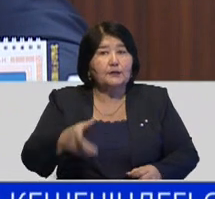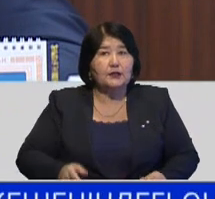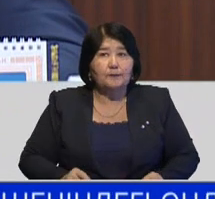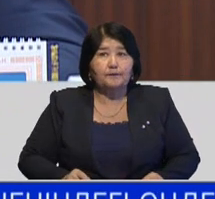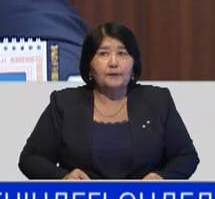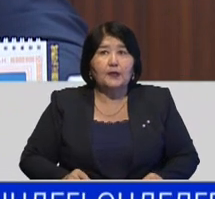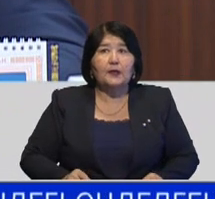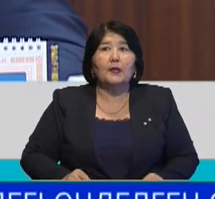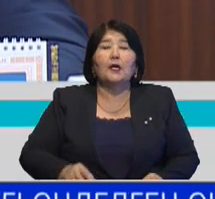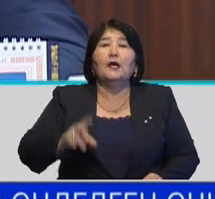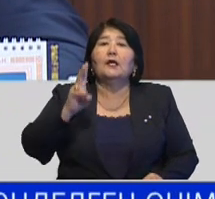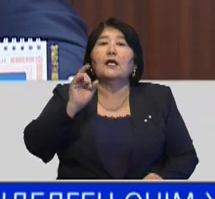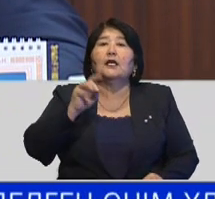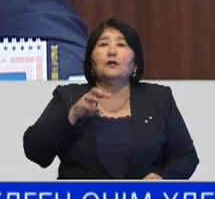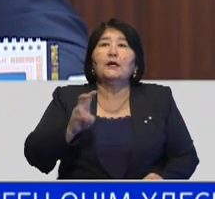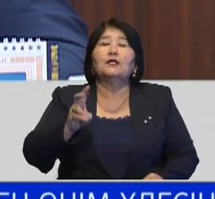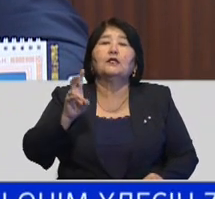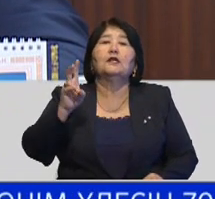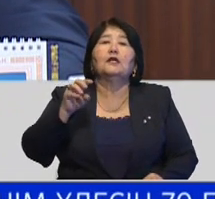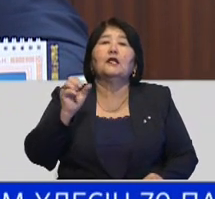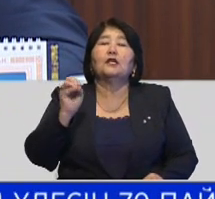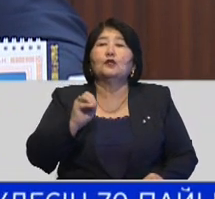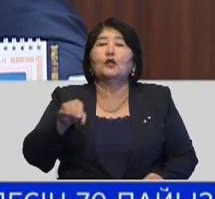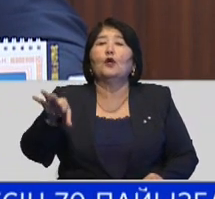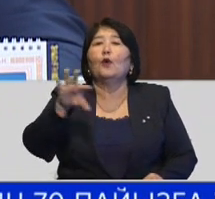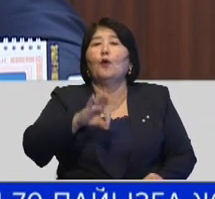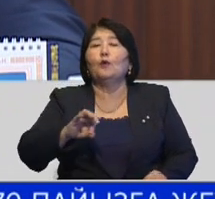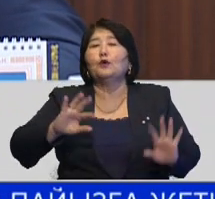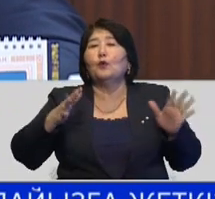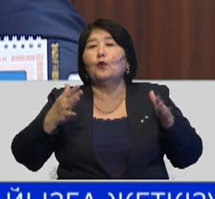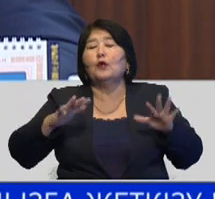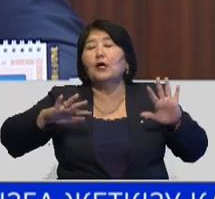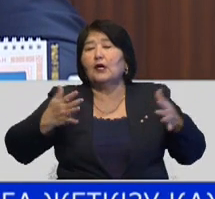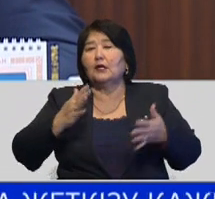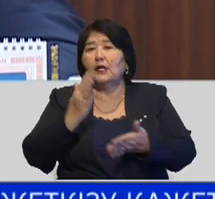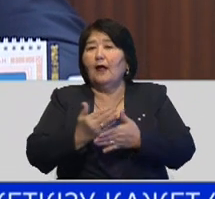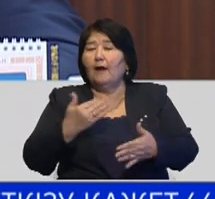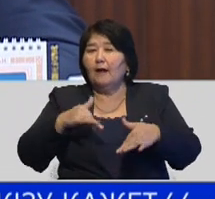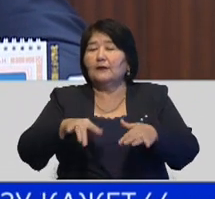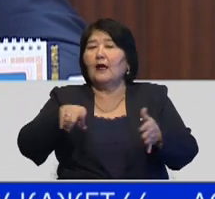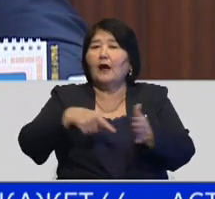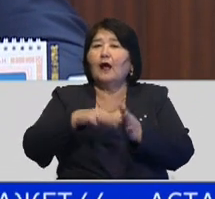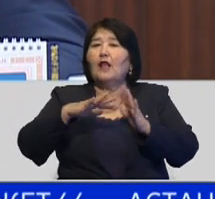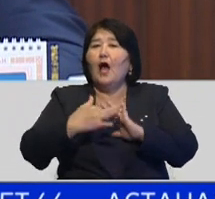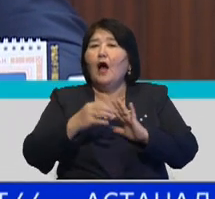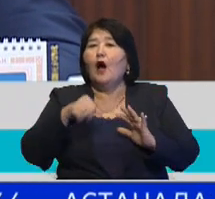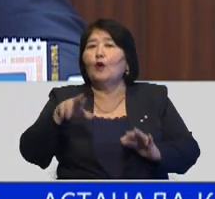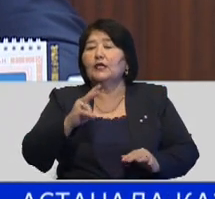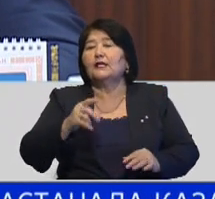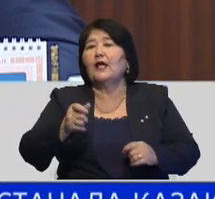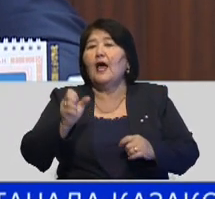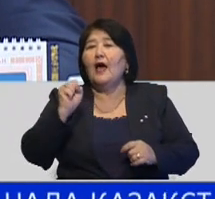Нариман Әскербекұлы, Нұрсұлтан Жаңабайұлы оқыс оқиғалардың алдын алу мақсатында қала және аудан әкімдерімен